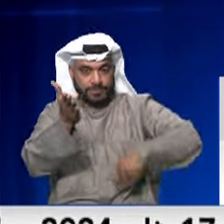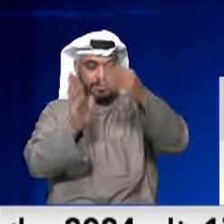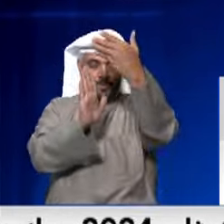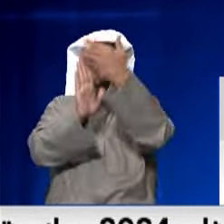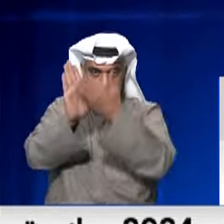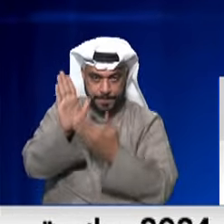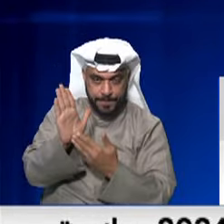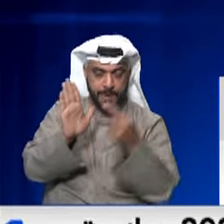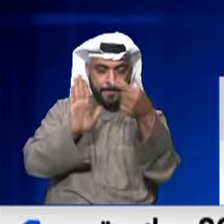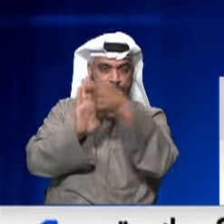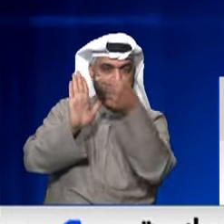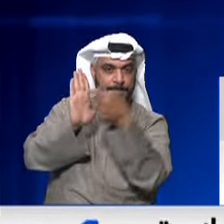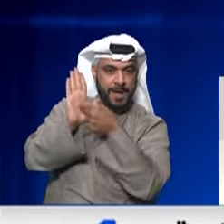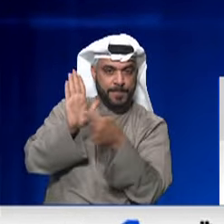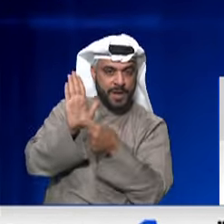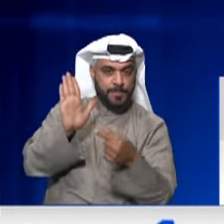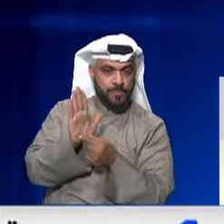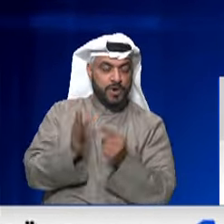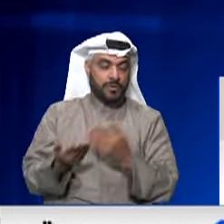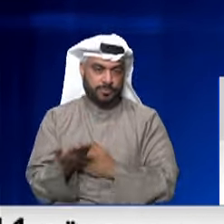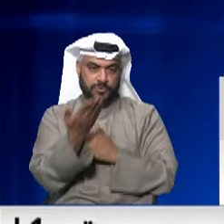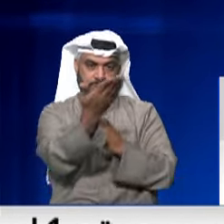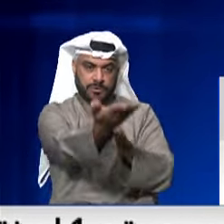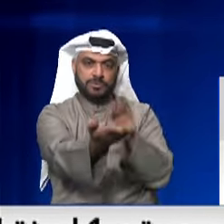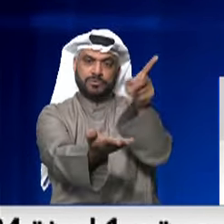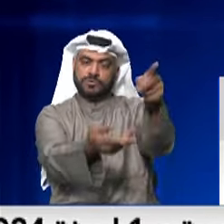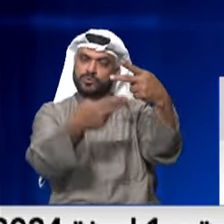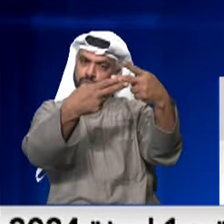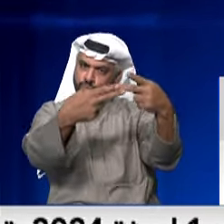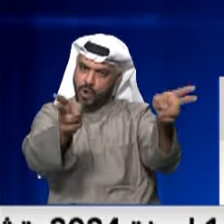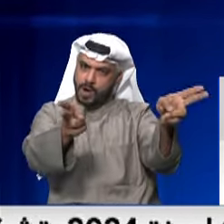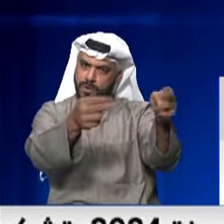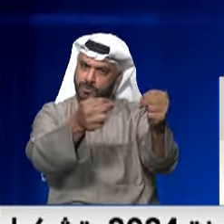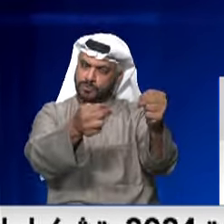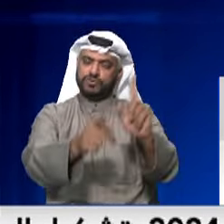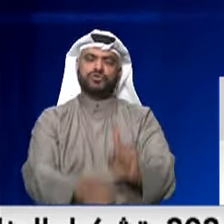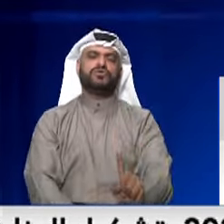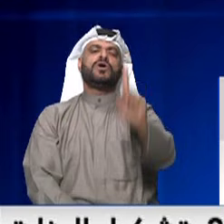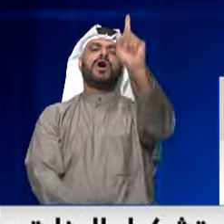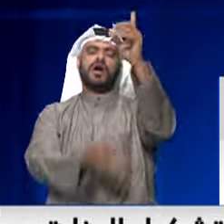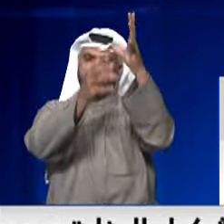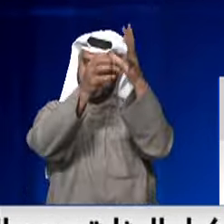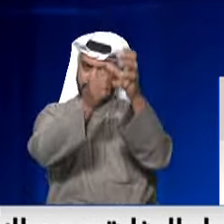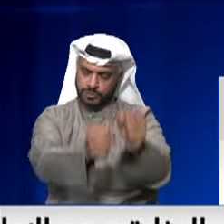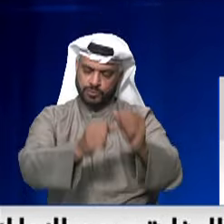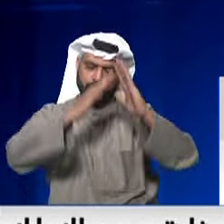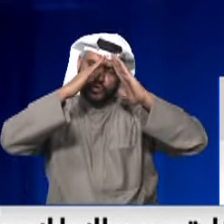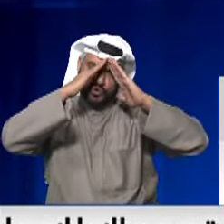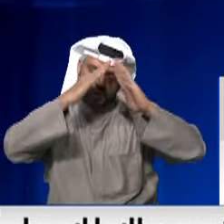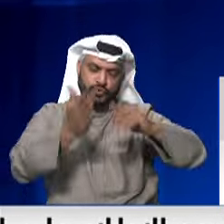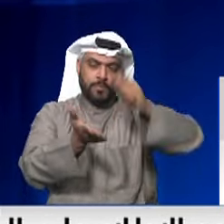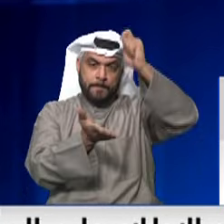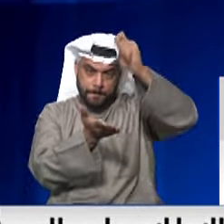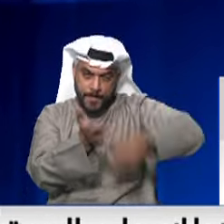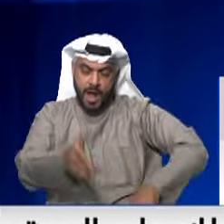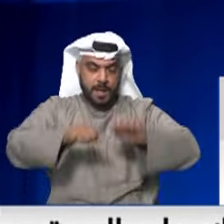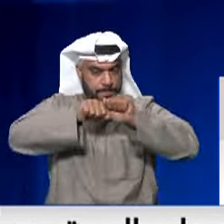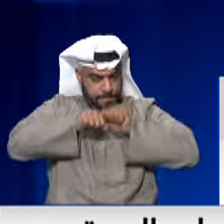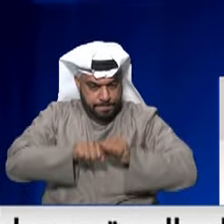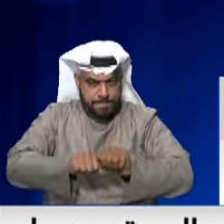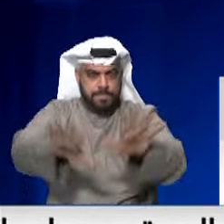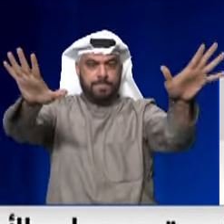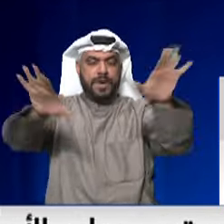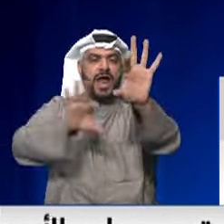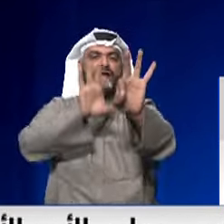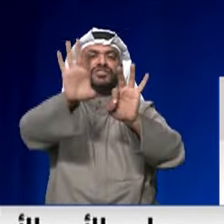منهم لتوليها. فإن حاز هذا الترشيح قبولا لدى سموكم تفضلتم وأصدرتم المرسوم اللازم